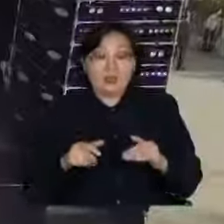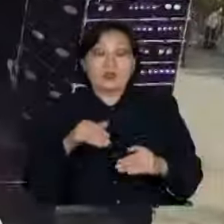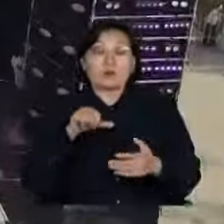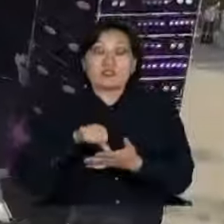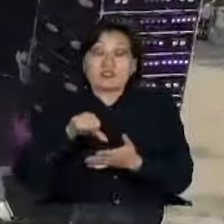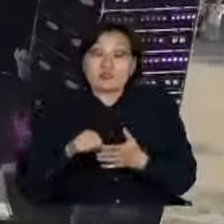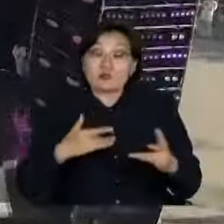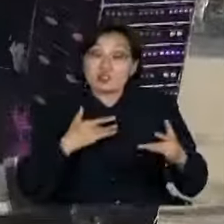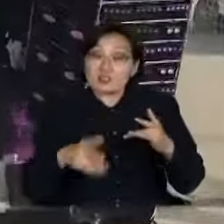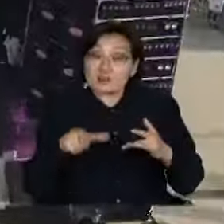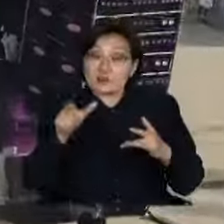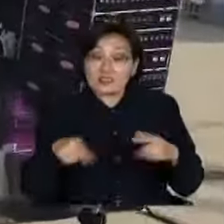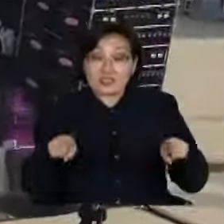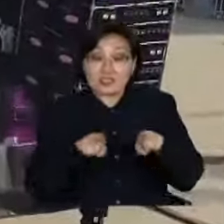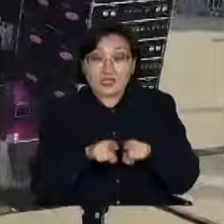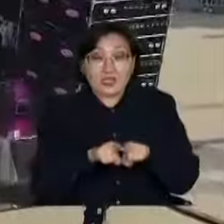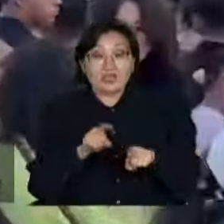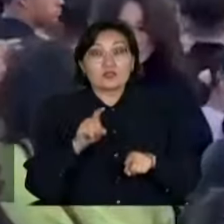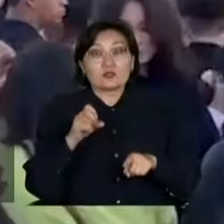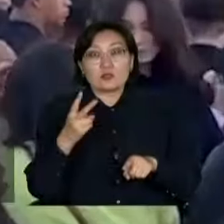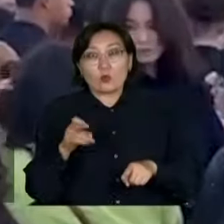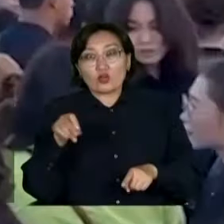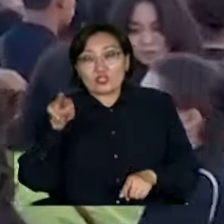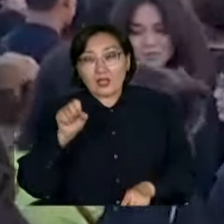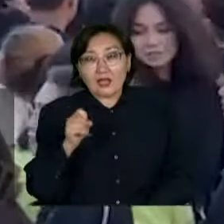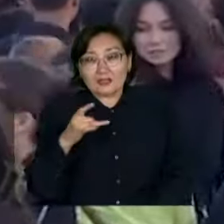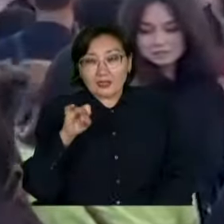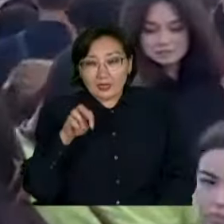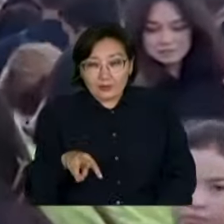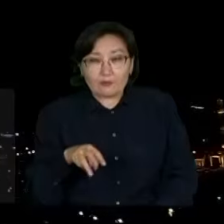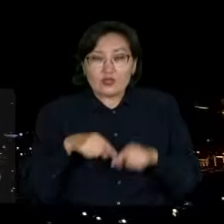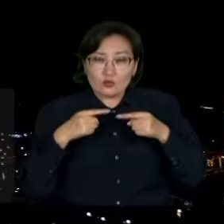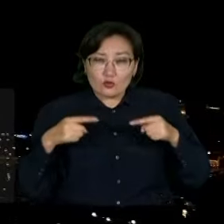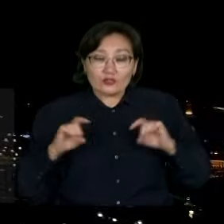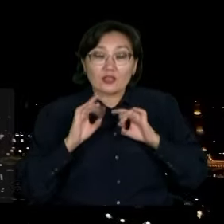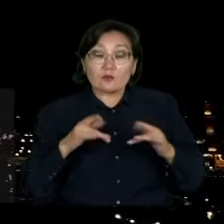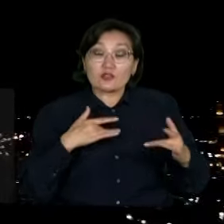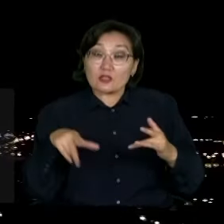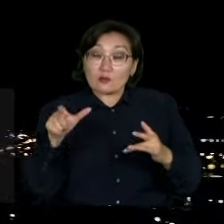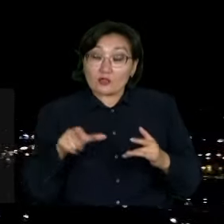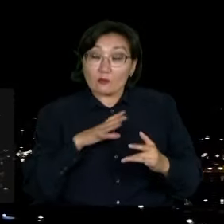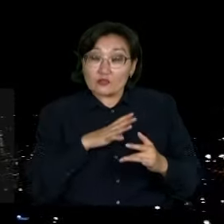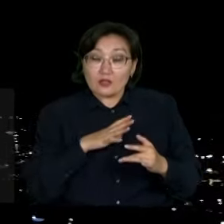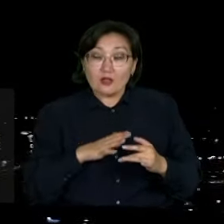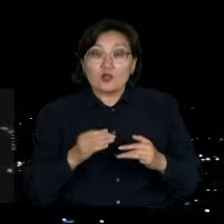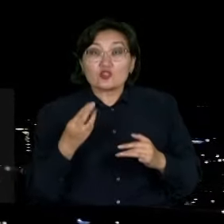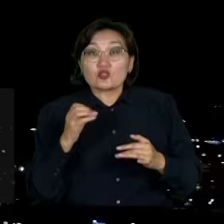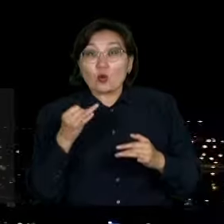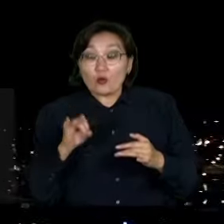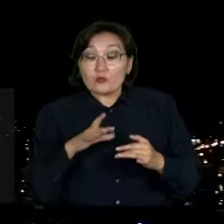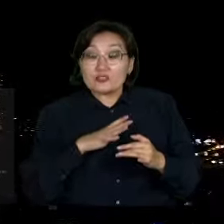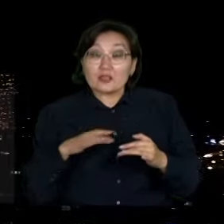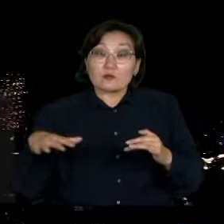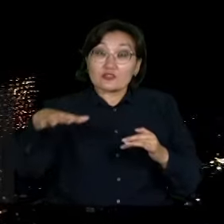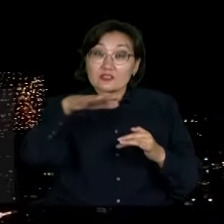звезды казахстанской эстрады, такие как 91, Орда, Райм, Садрадин и другие. Праздник завершился впечатляющим шоу дронов «Аспан»,